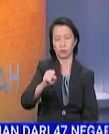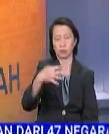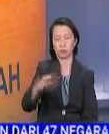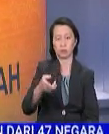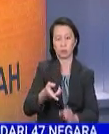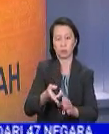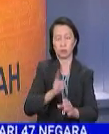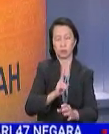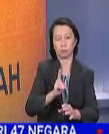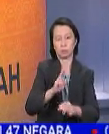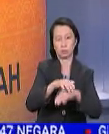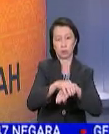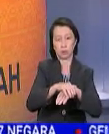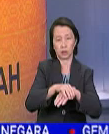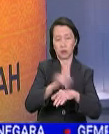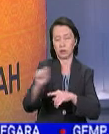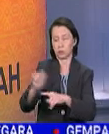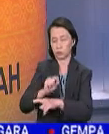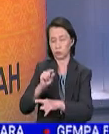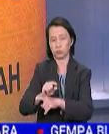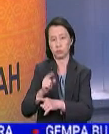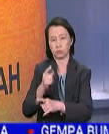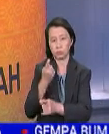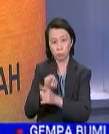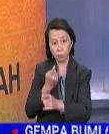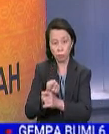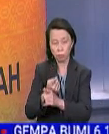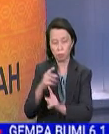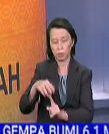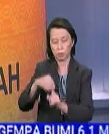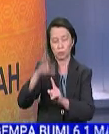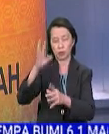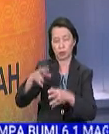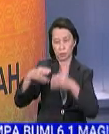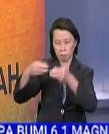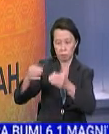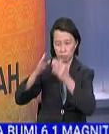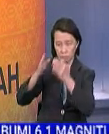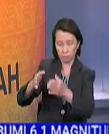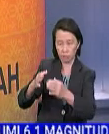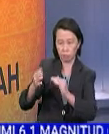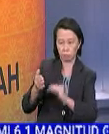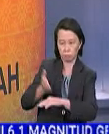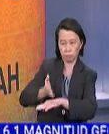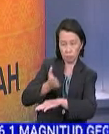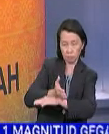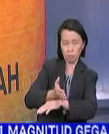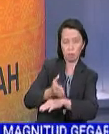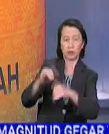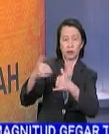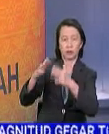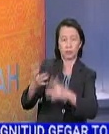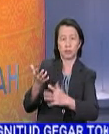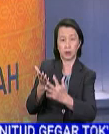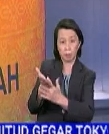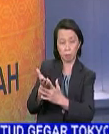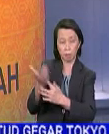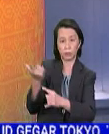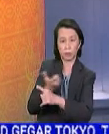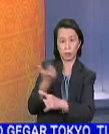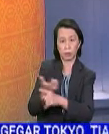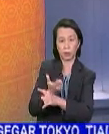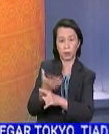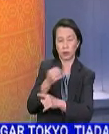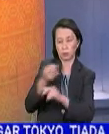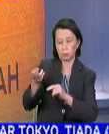diri England akan digunakan sebaiknya. Keutamaan akan diberikan kepada peningkatan permainan melalui latihan di